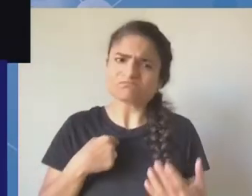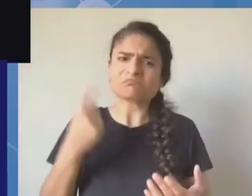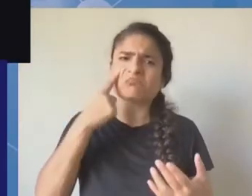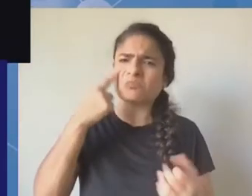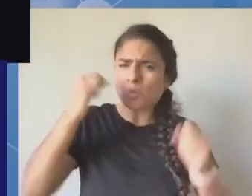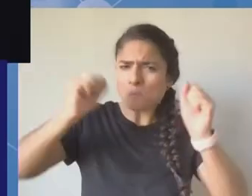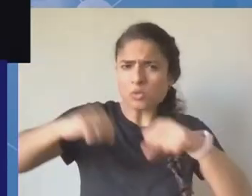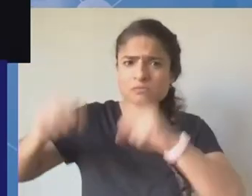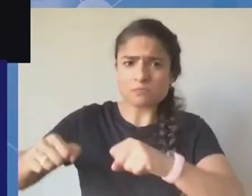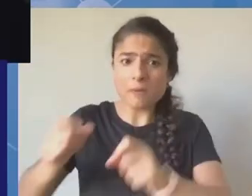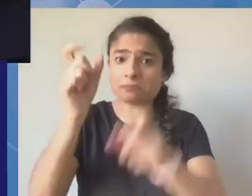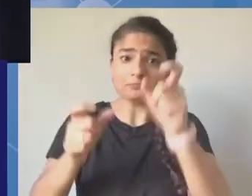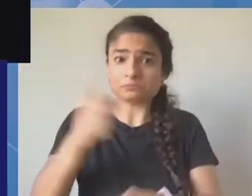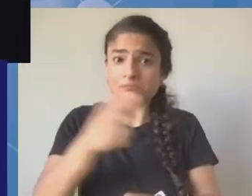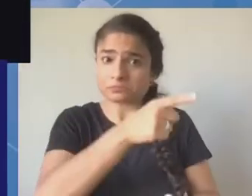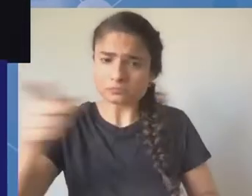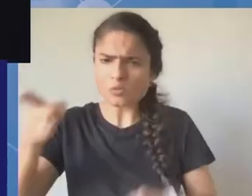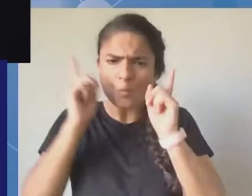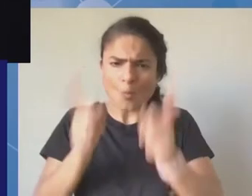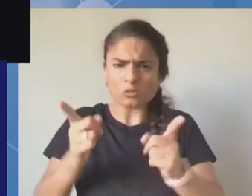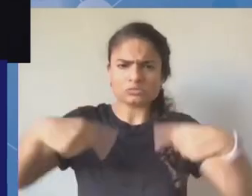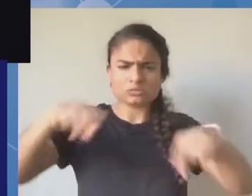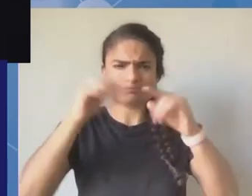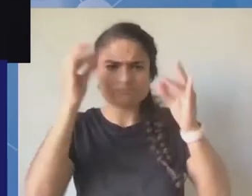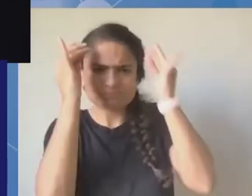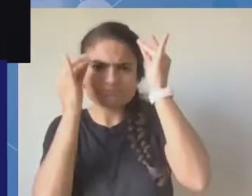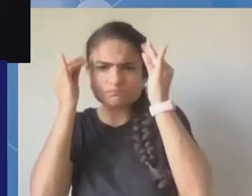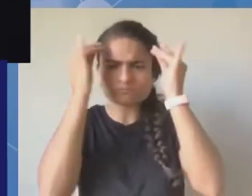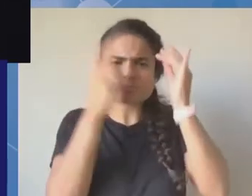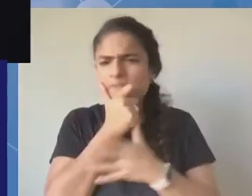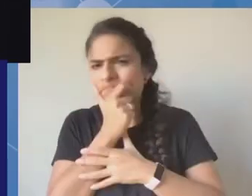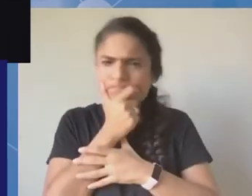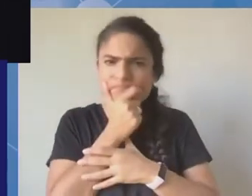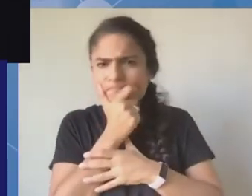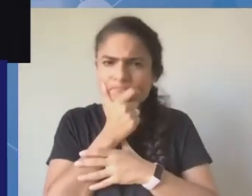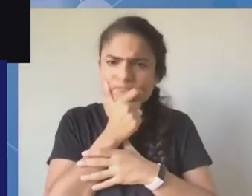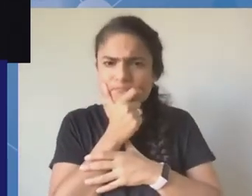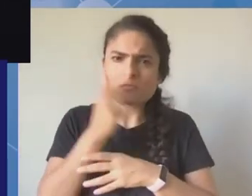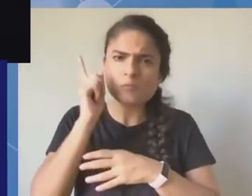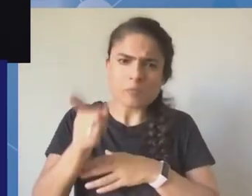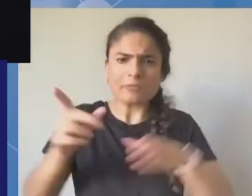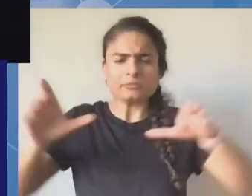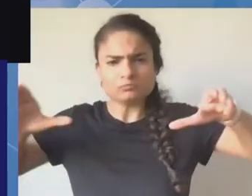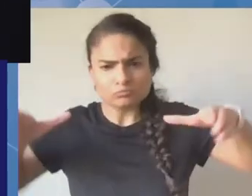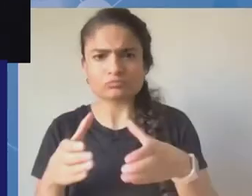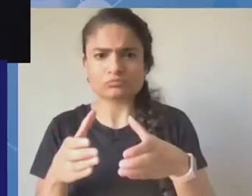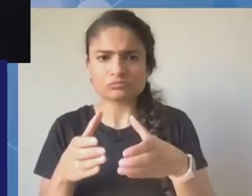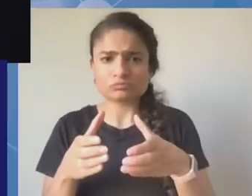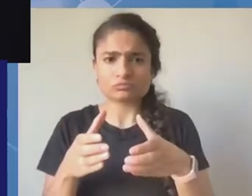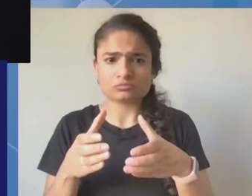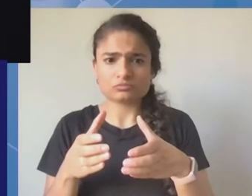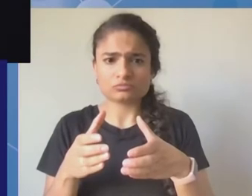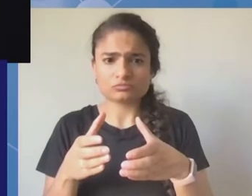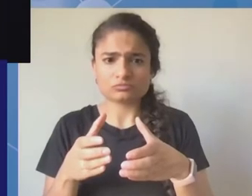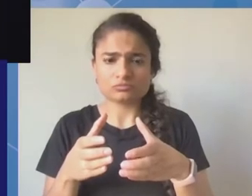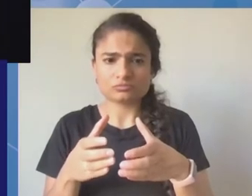处。那么关于以后的召开第四届的吧，我相信我们可